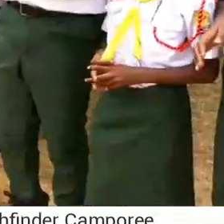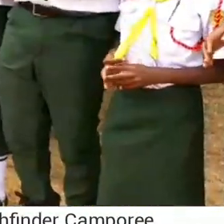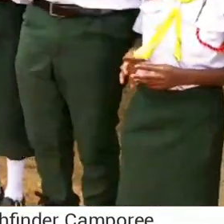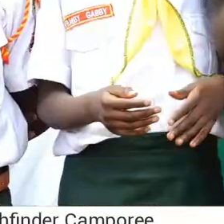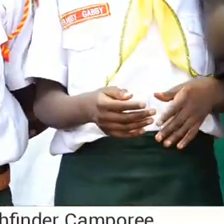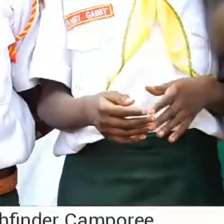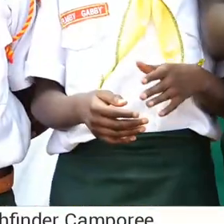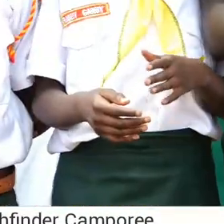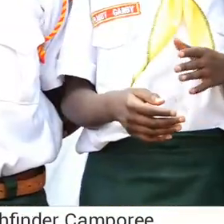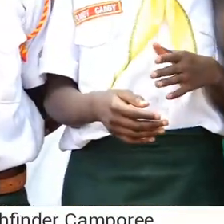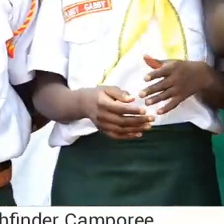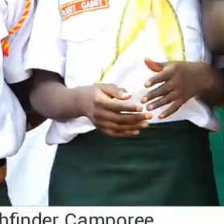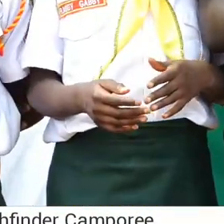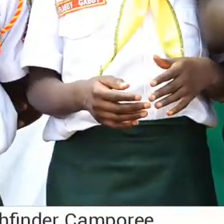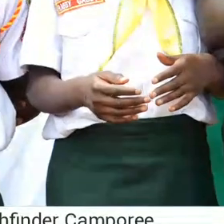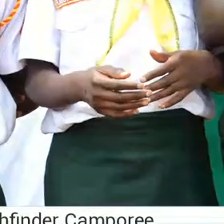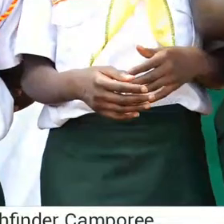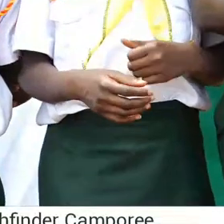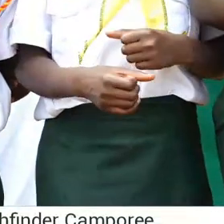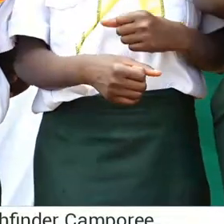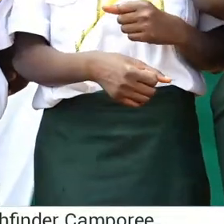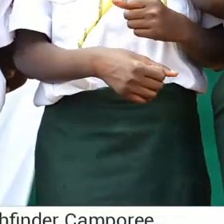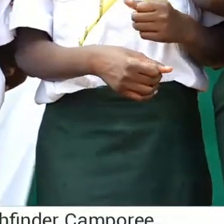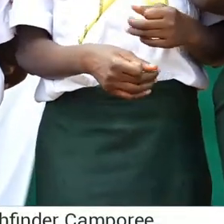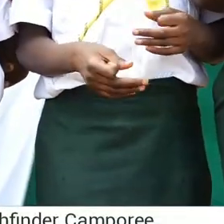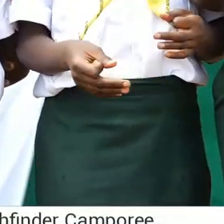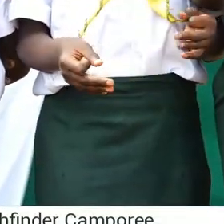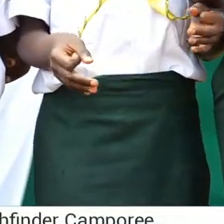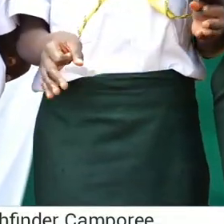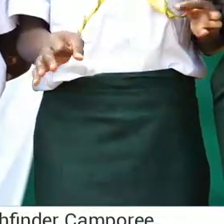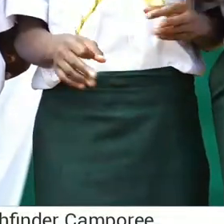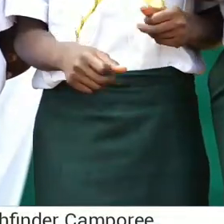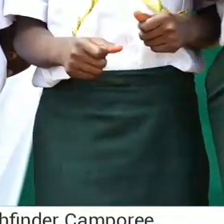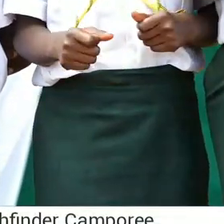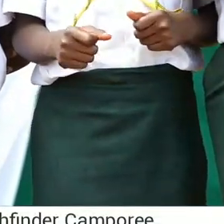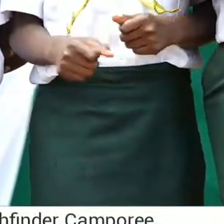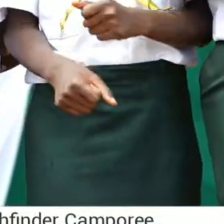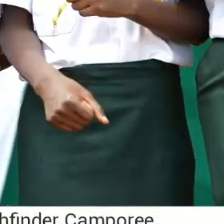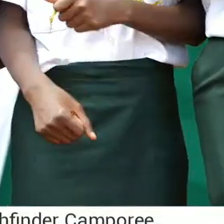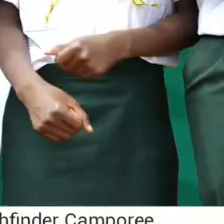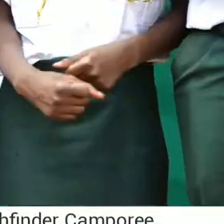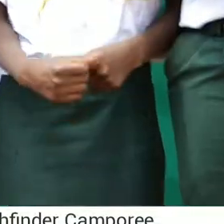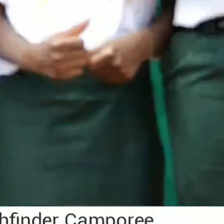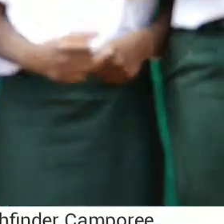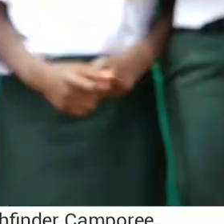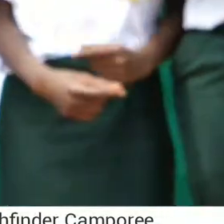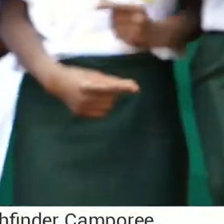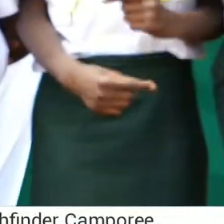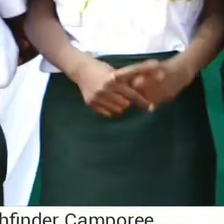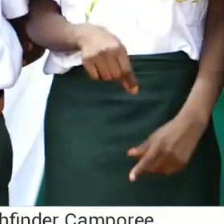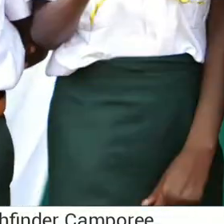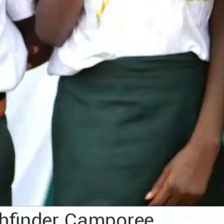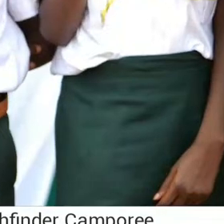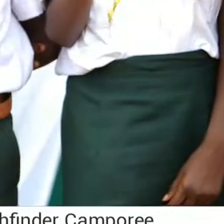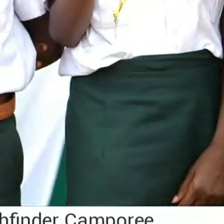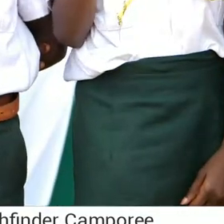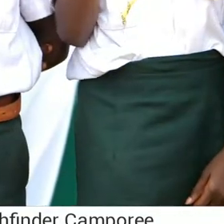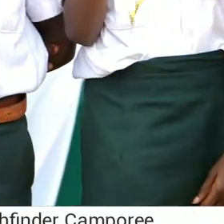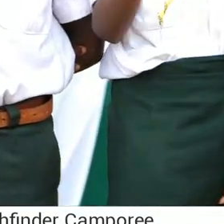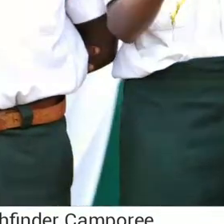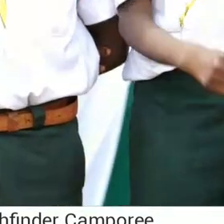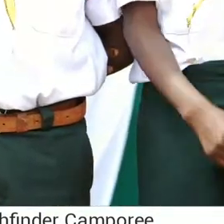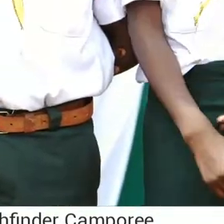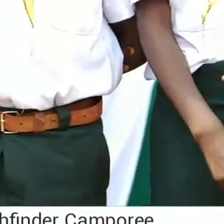Uanguka chini wakati wowote kama jani iliyo kauka. Mwanadamu mududu